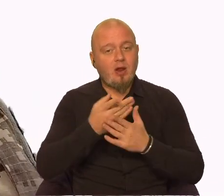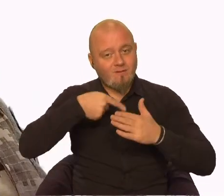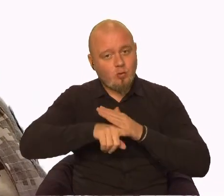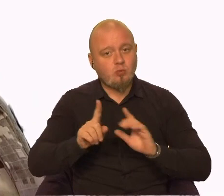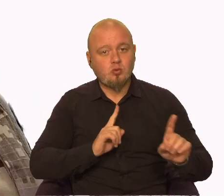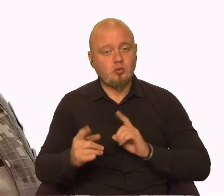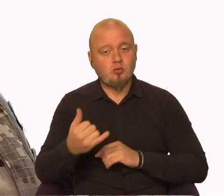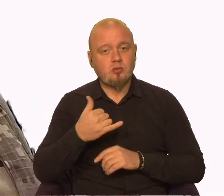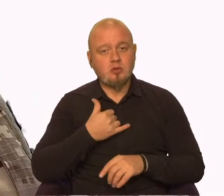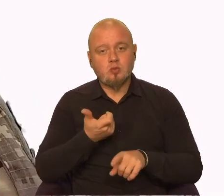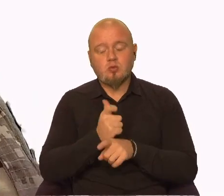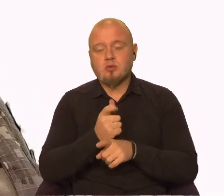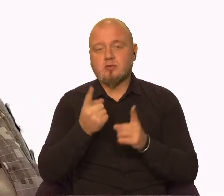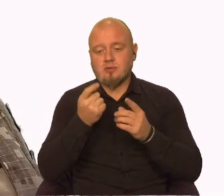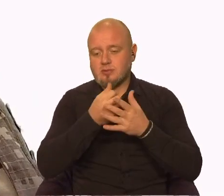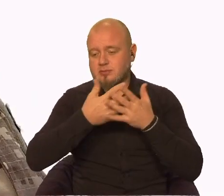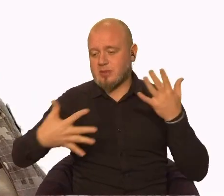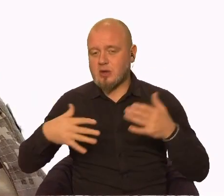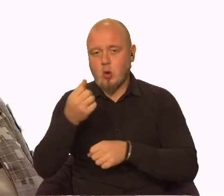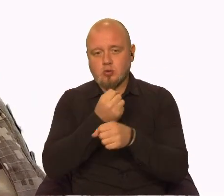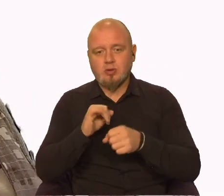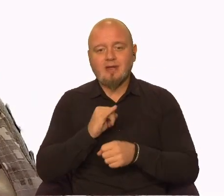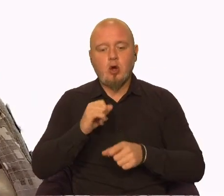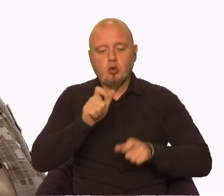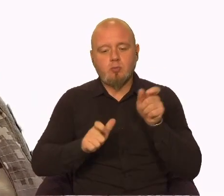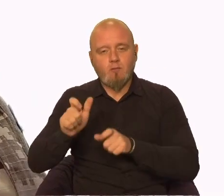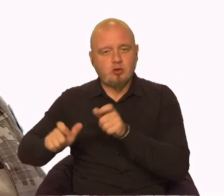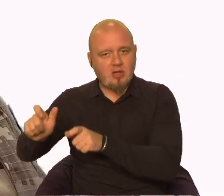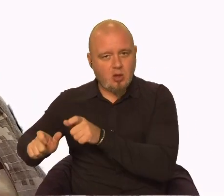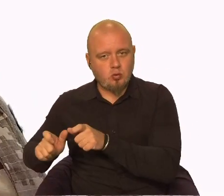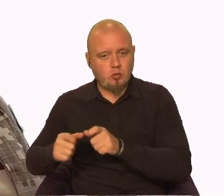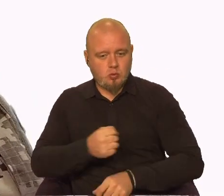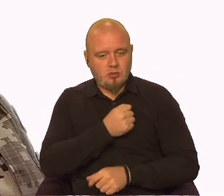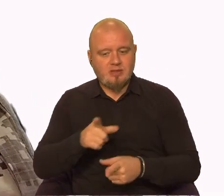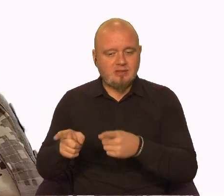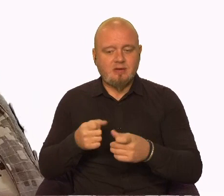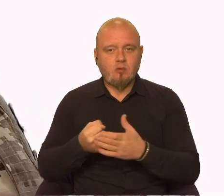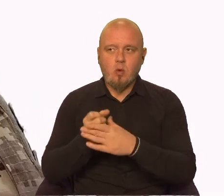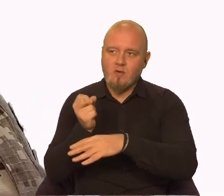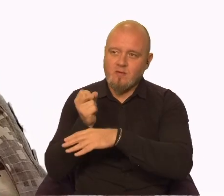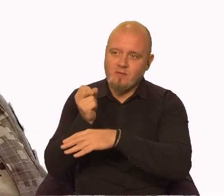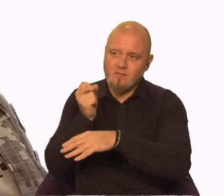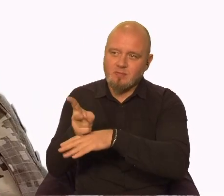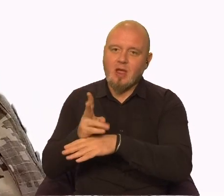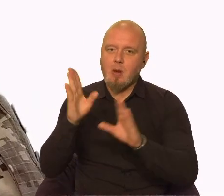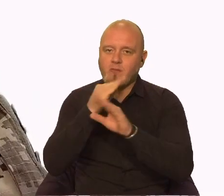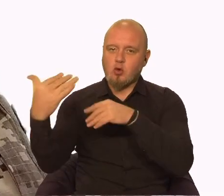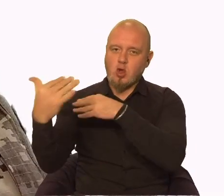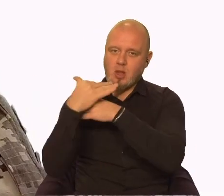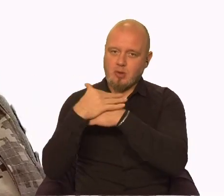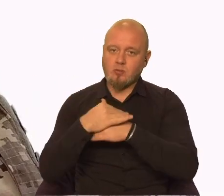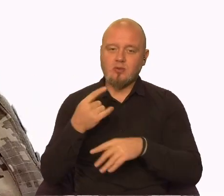нас дуже широкий спектр озброєння і особового складу задіяний до відбиття повітряного нападу. Це